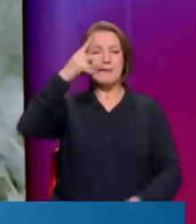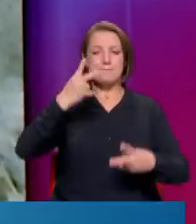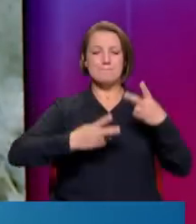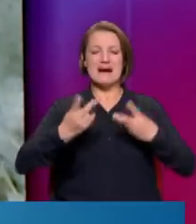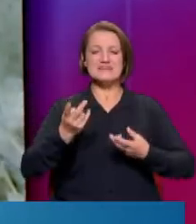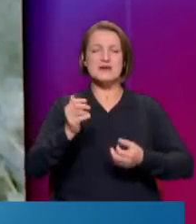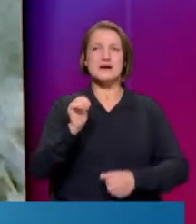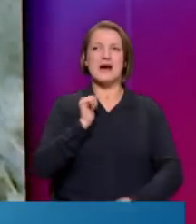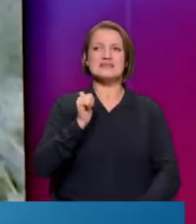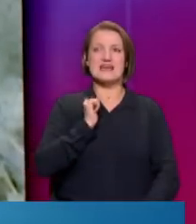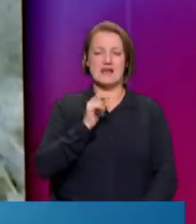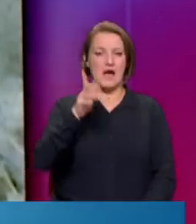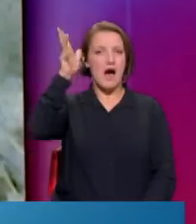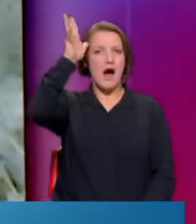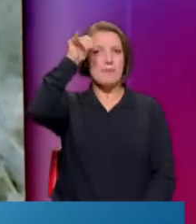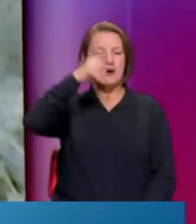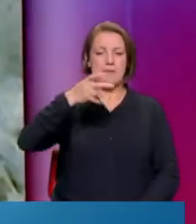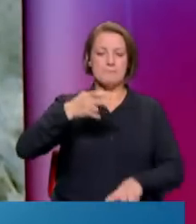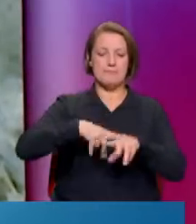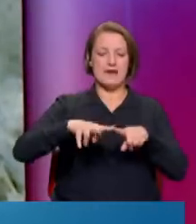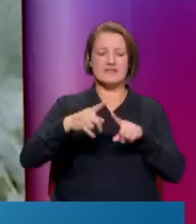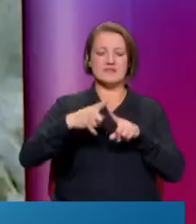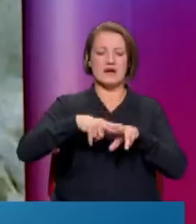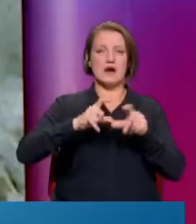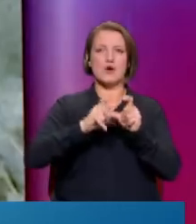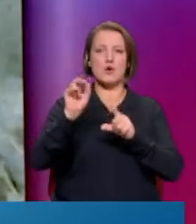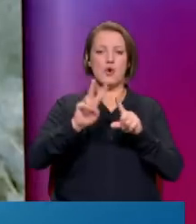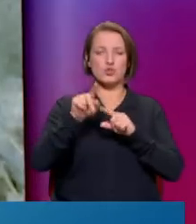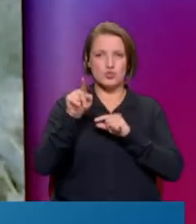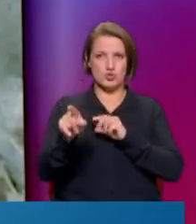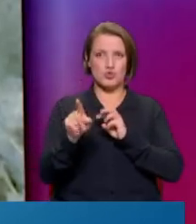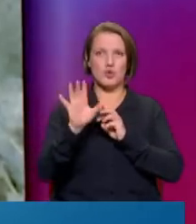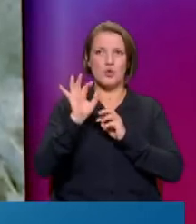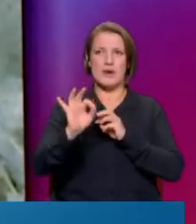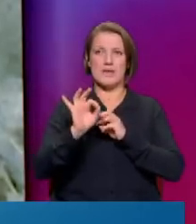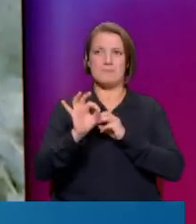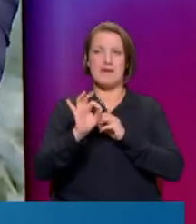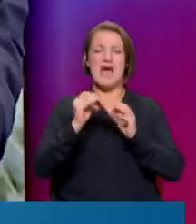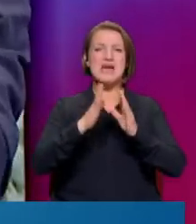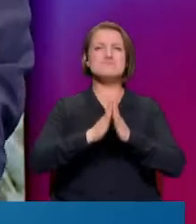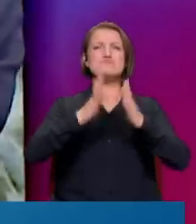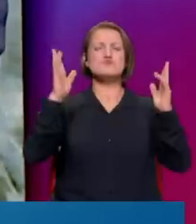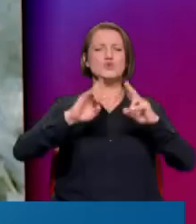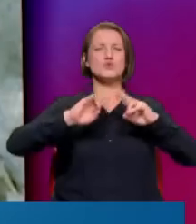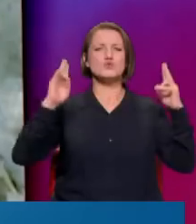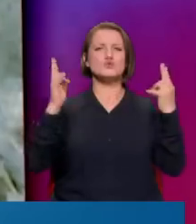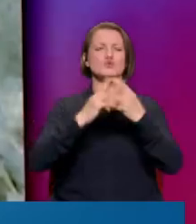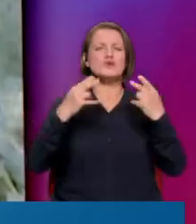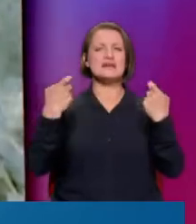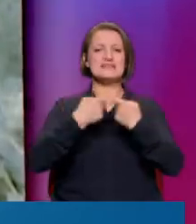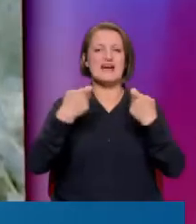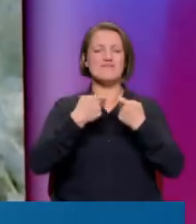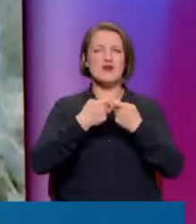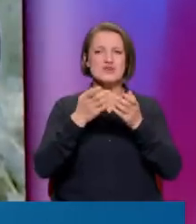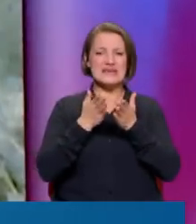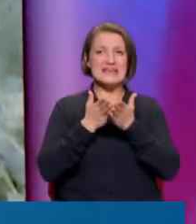birliklerini şimdi ABD Pentagon buraya hem e Ford en büyük dünya savaş gemisi uçak gemisi